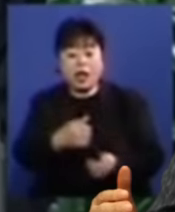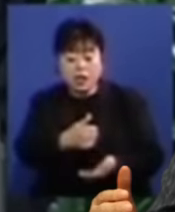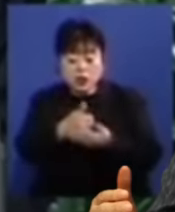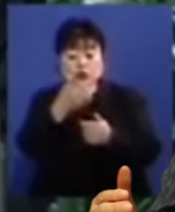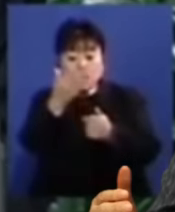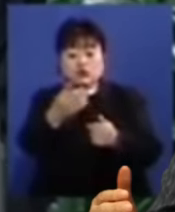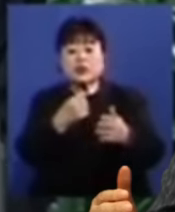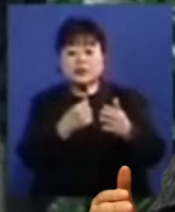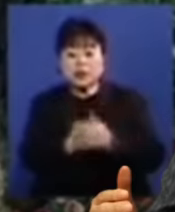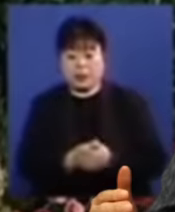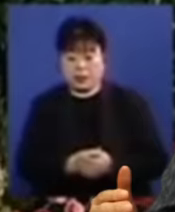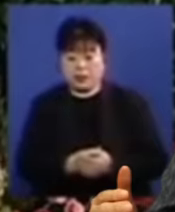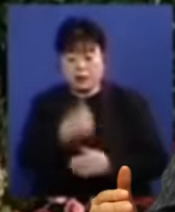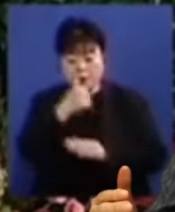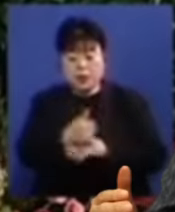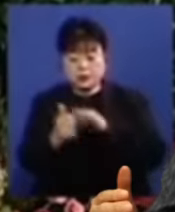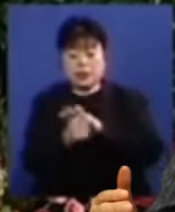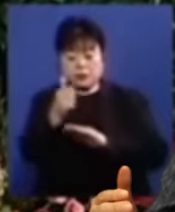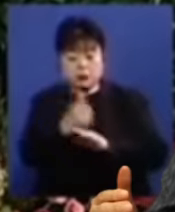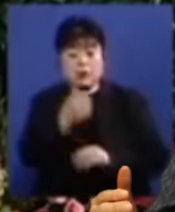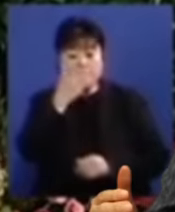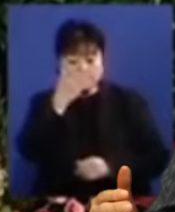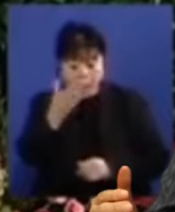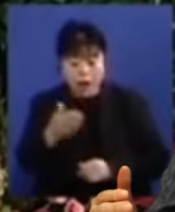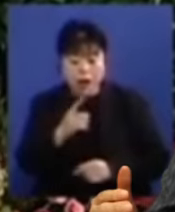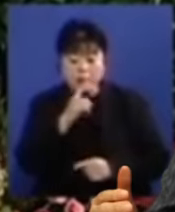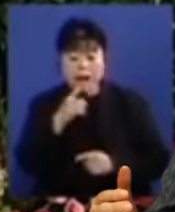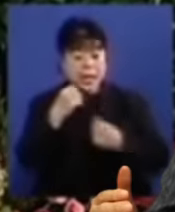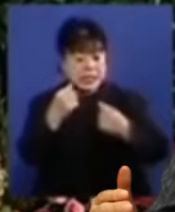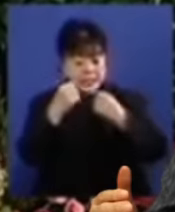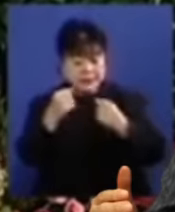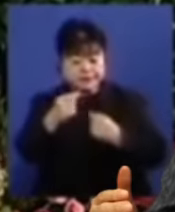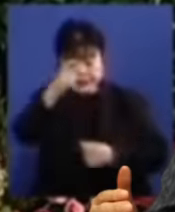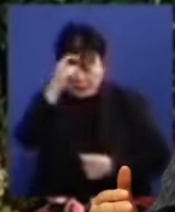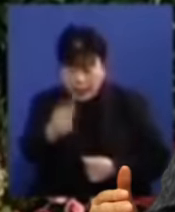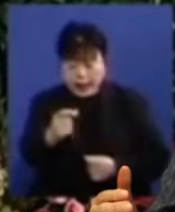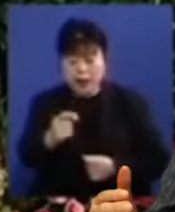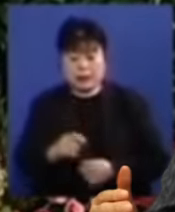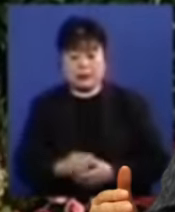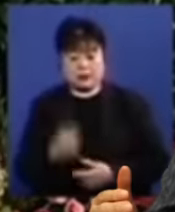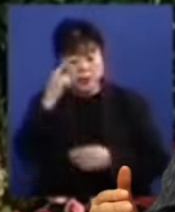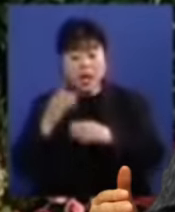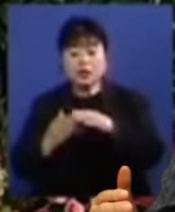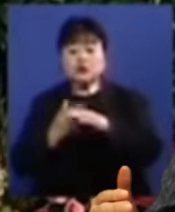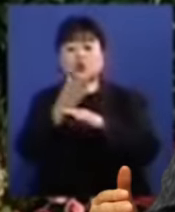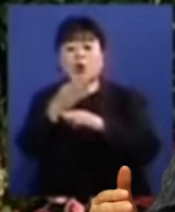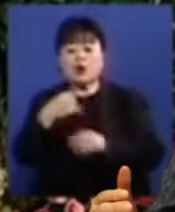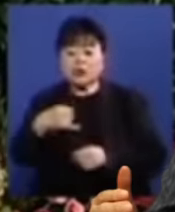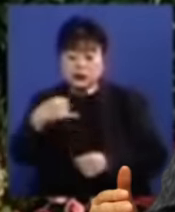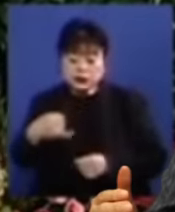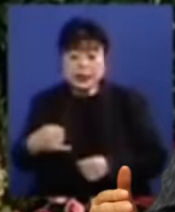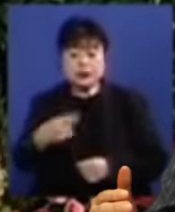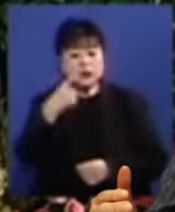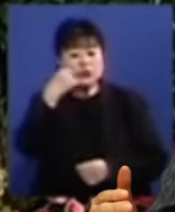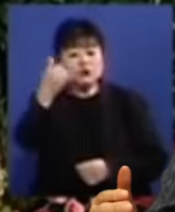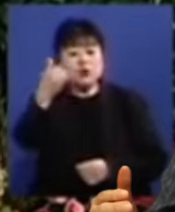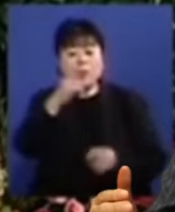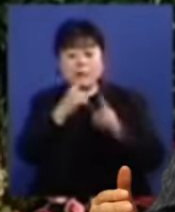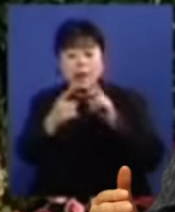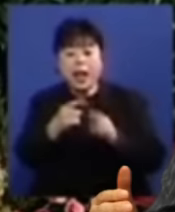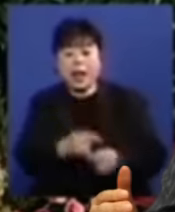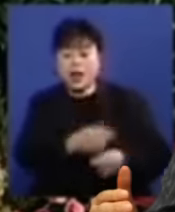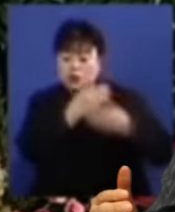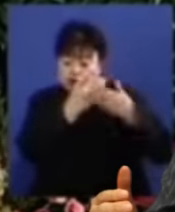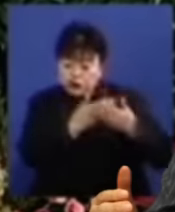해 주었었습니다. 말 한마디의 힘은 우리의 상상을 초월합니다. 더욱이 자녀들에게 부모의